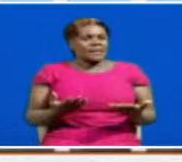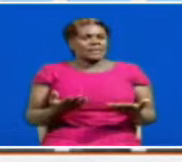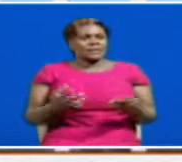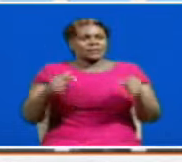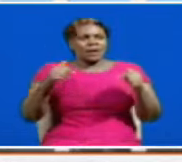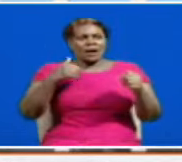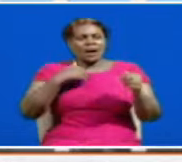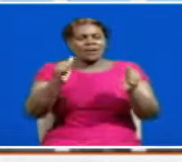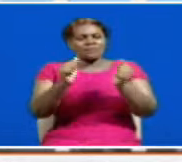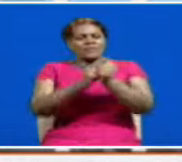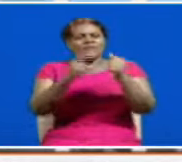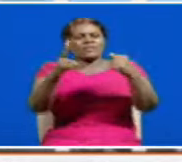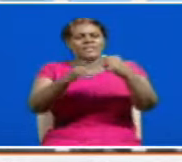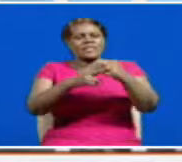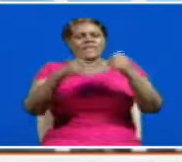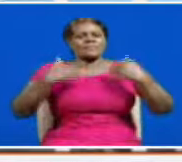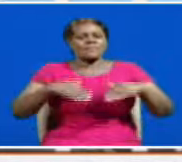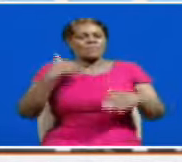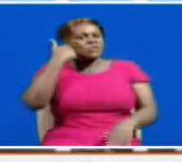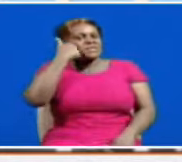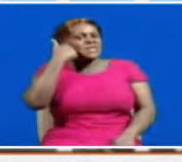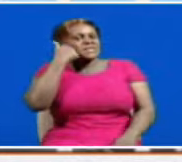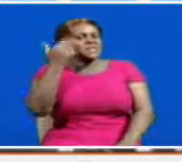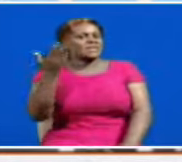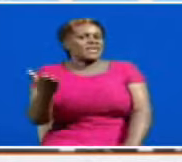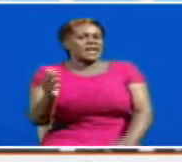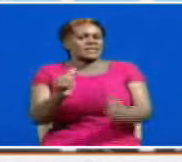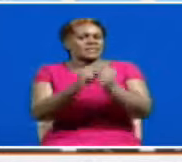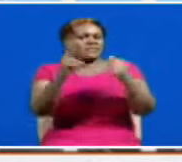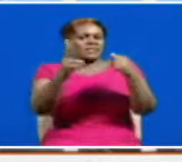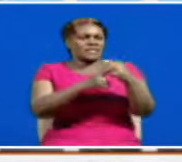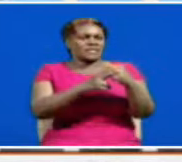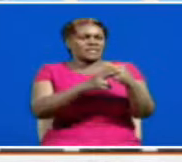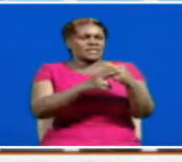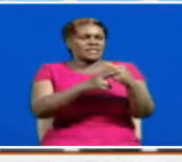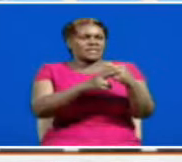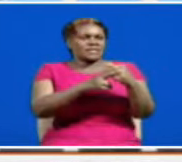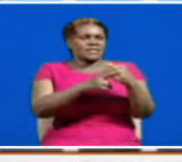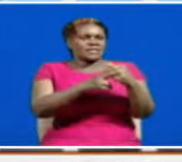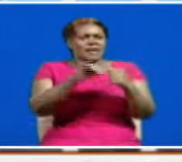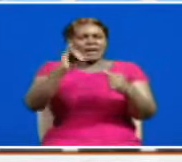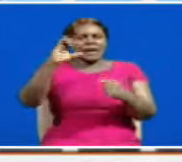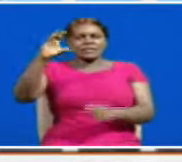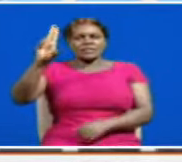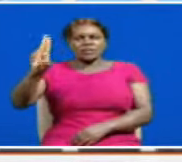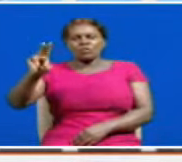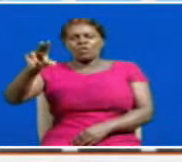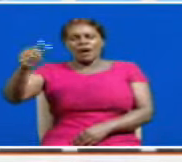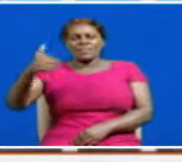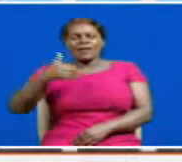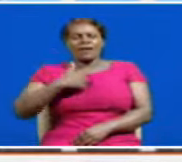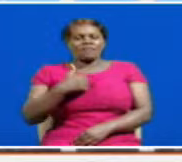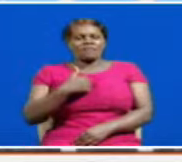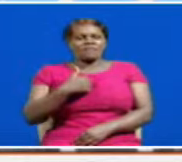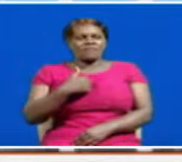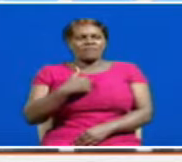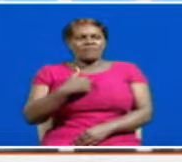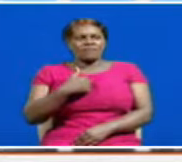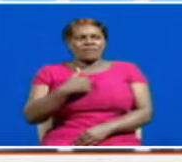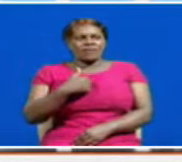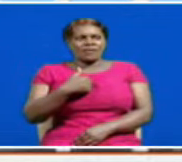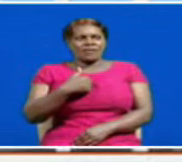day, we had 17 patients. We had a critical patient in ICU. We had a patient in HDU.